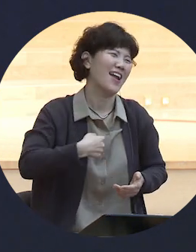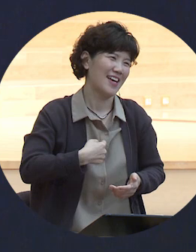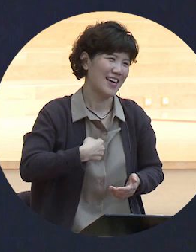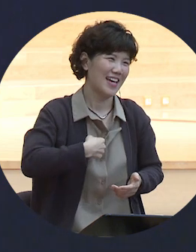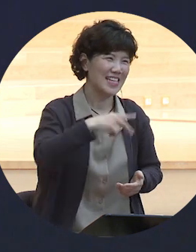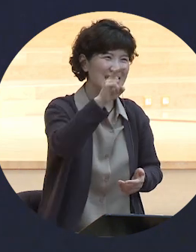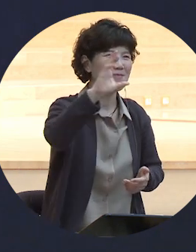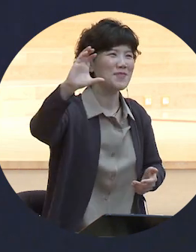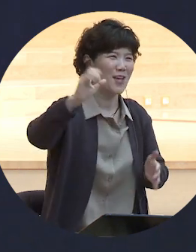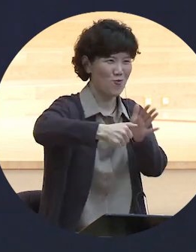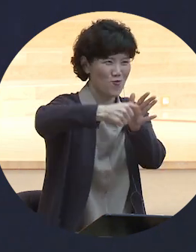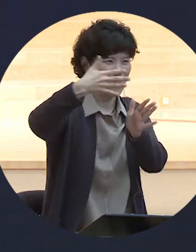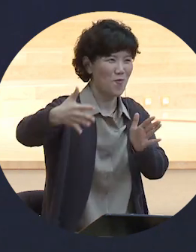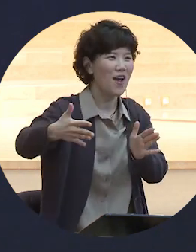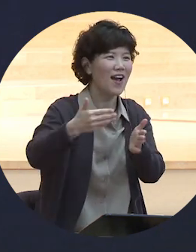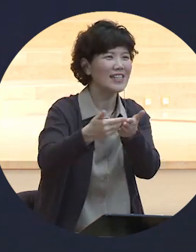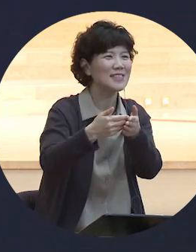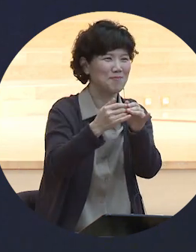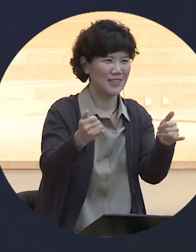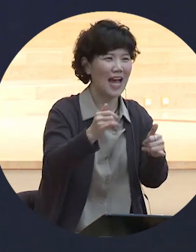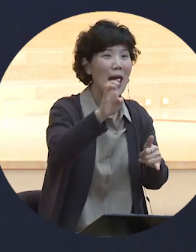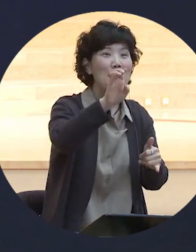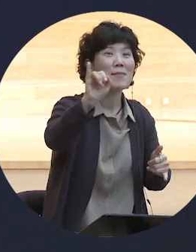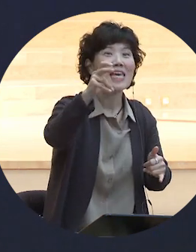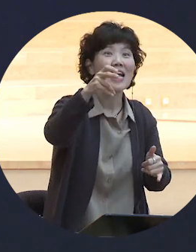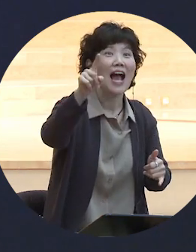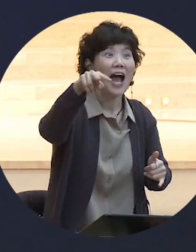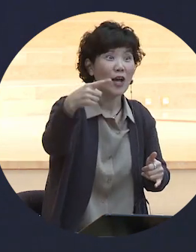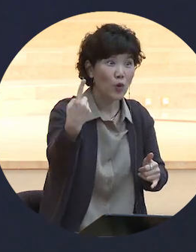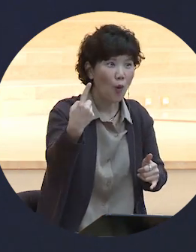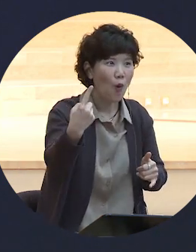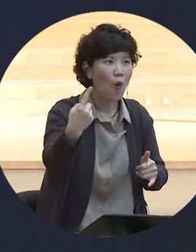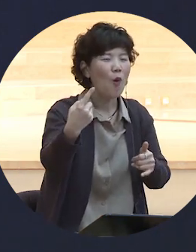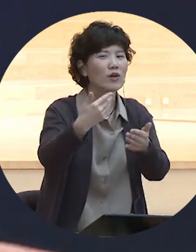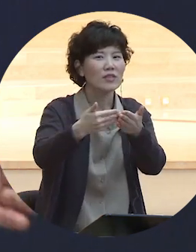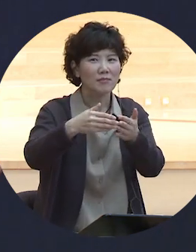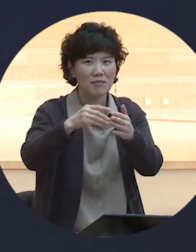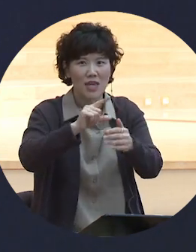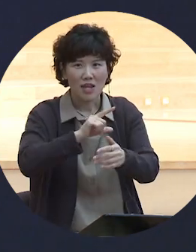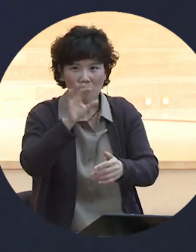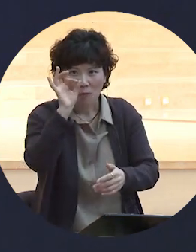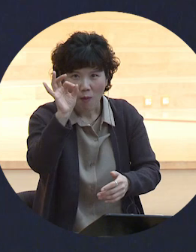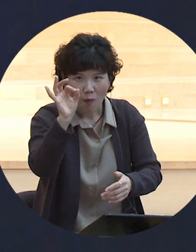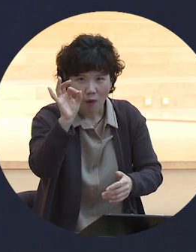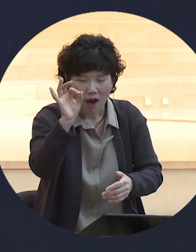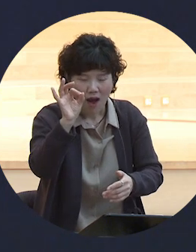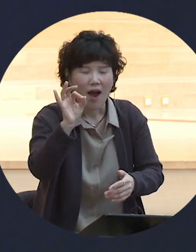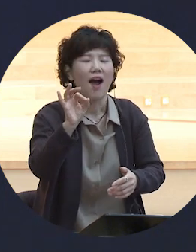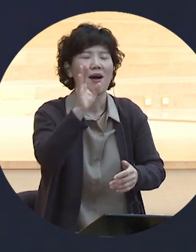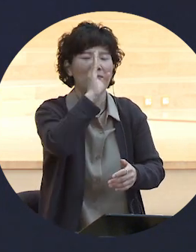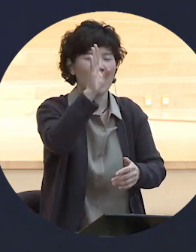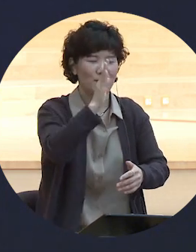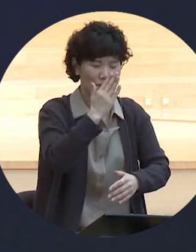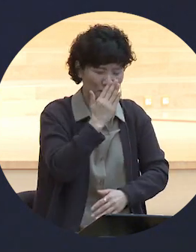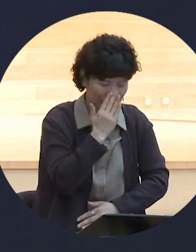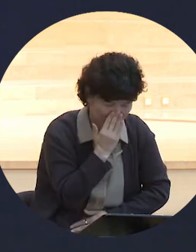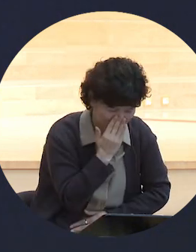않거든요. 파블로 루이스 피카소라고 적혀져 있는 걸 보고 제가 급 겸손 모드로 다.